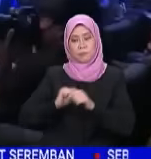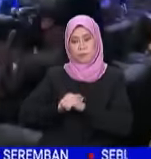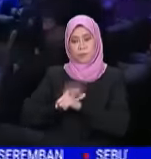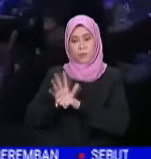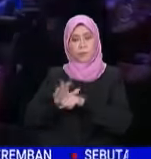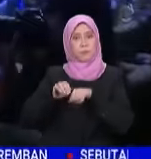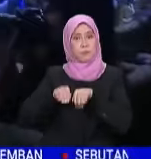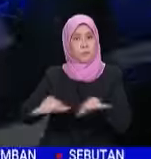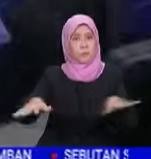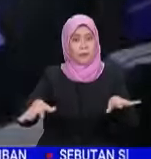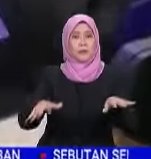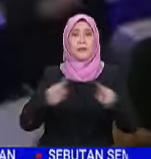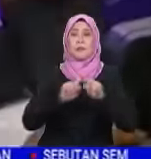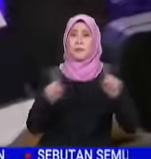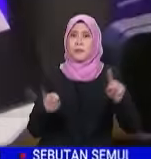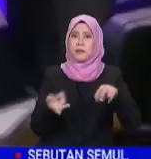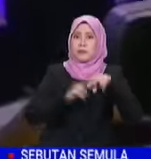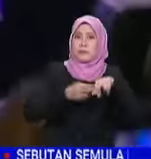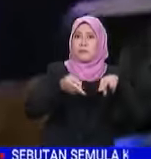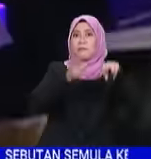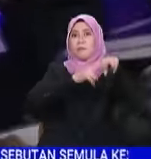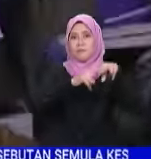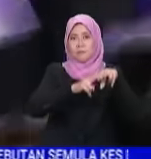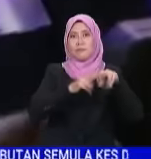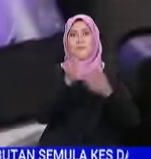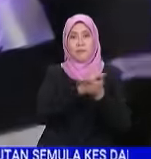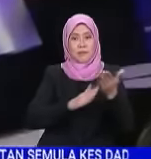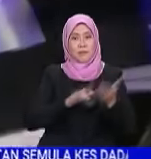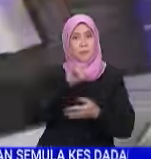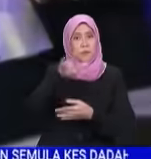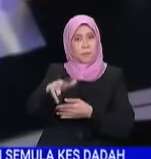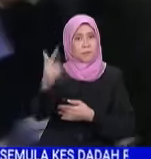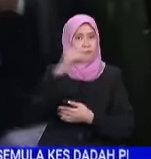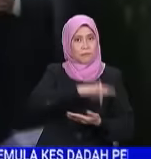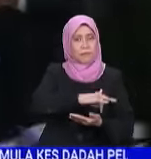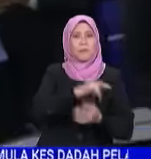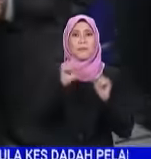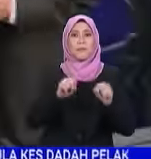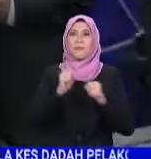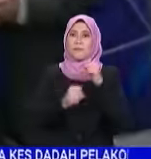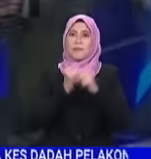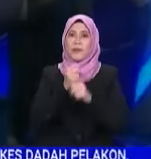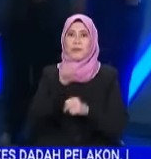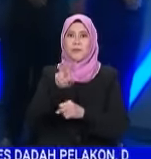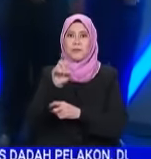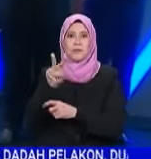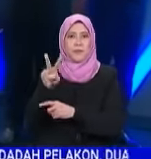covid-19 namun trend peningkatan semula sektor ini dijangka pulih menjelang